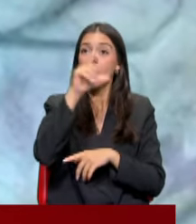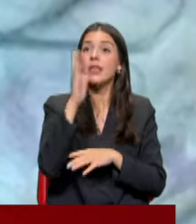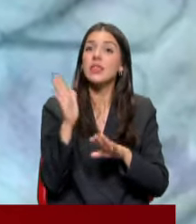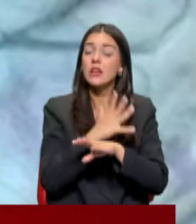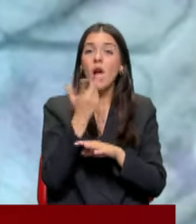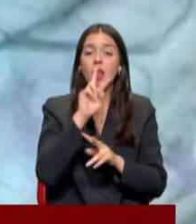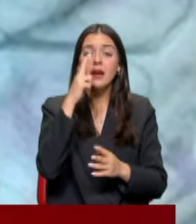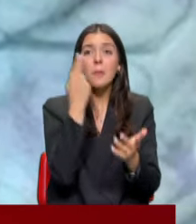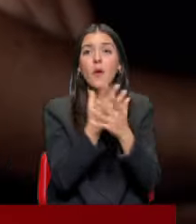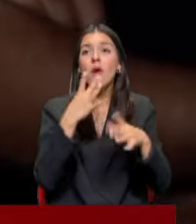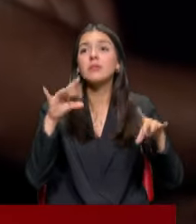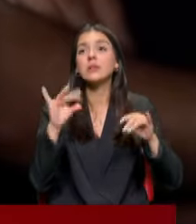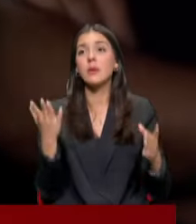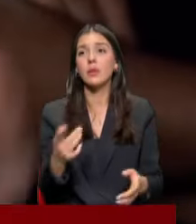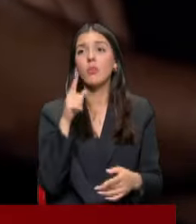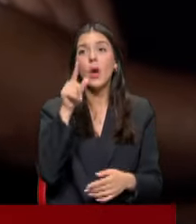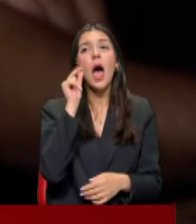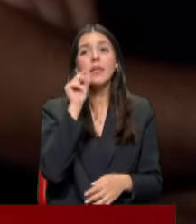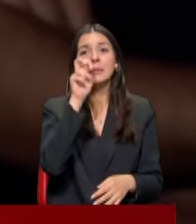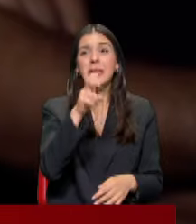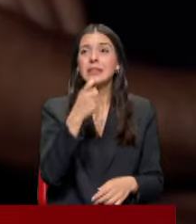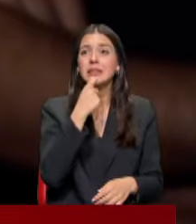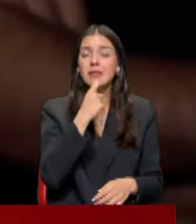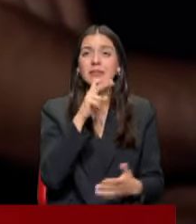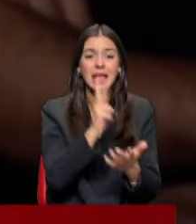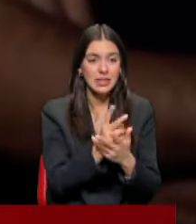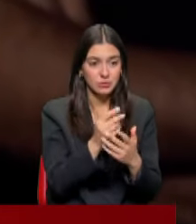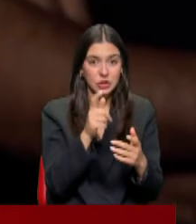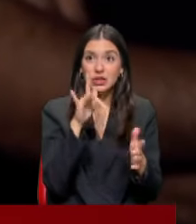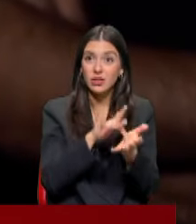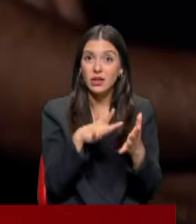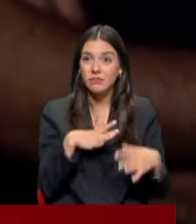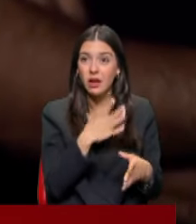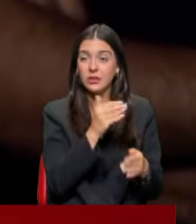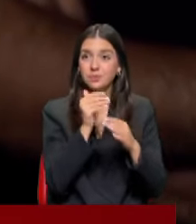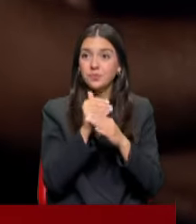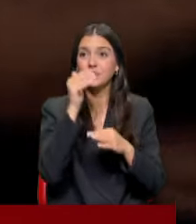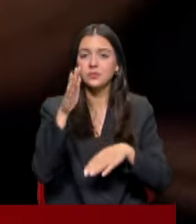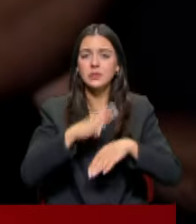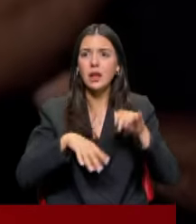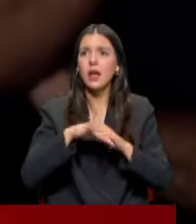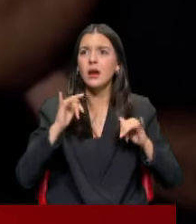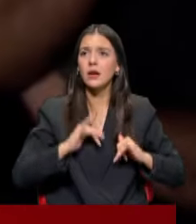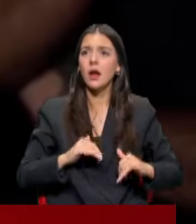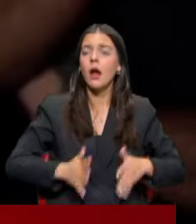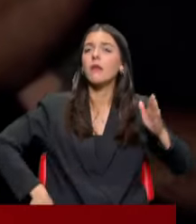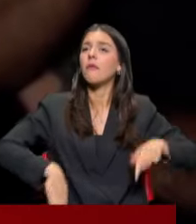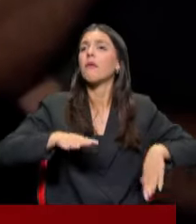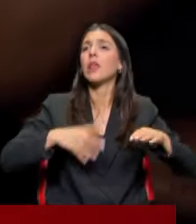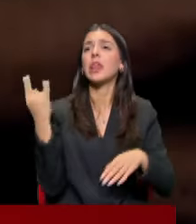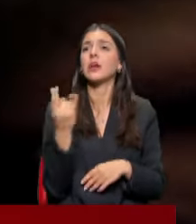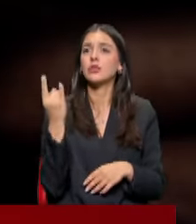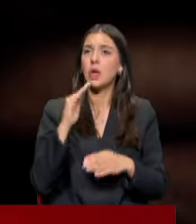tıp raporu bile hazırlanmadı. Bu adam 8 yıl kesilmiş cezası varken dışarıda elini kolunu sallayarak